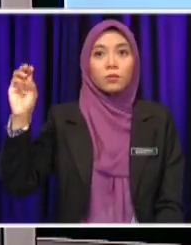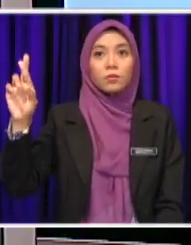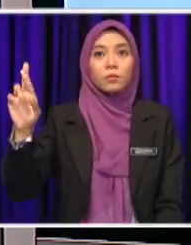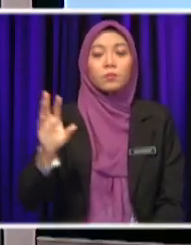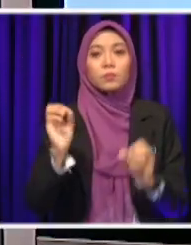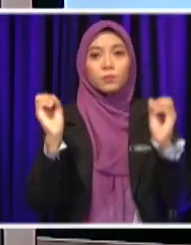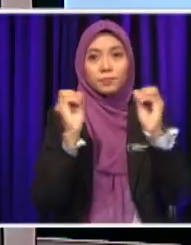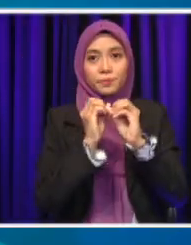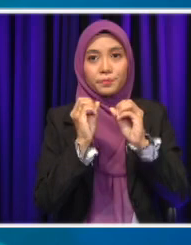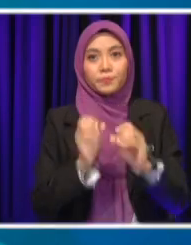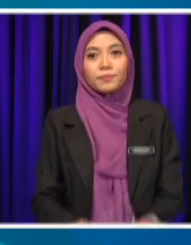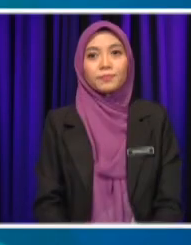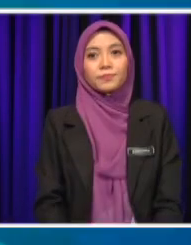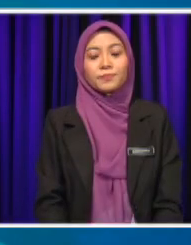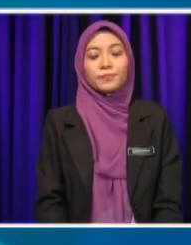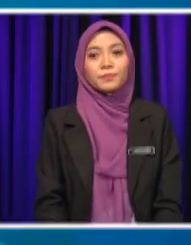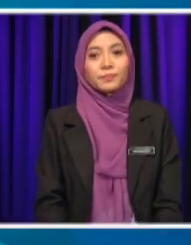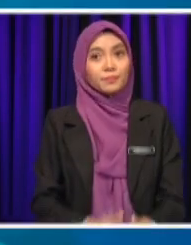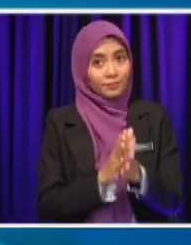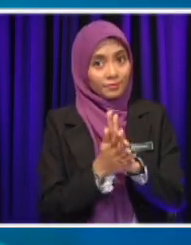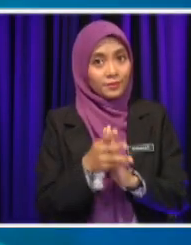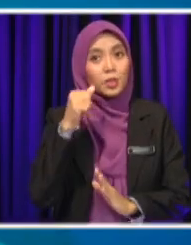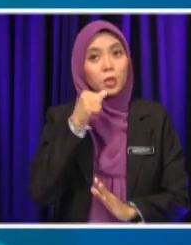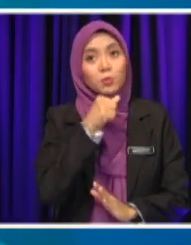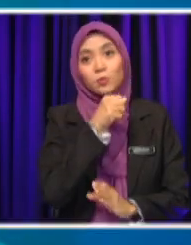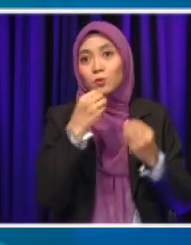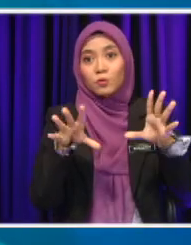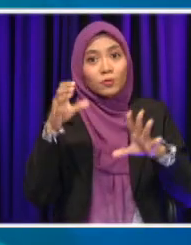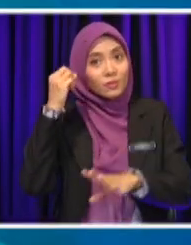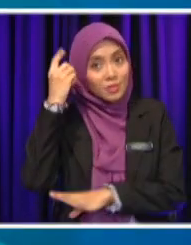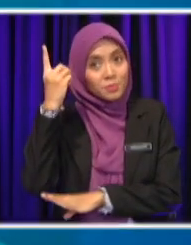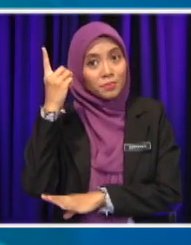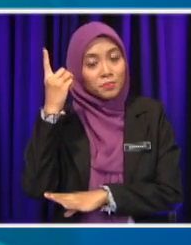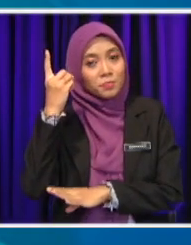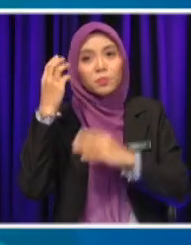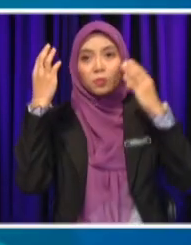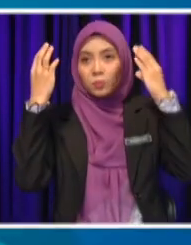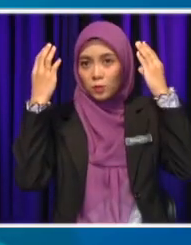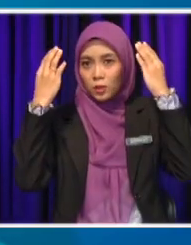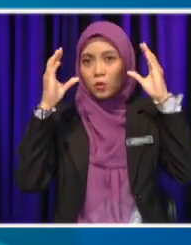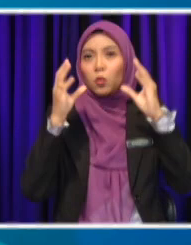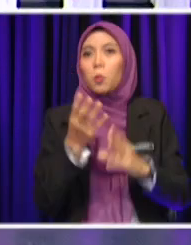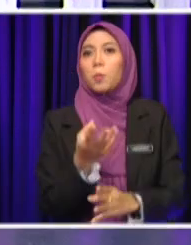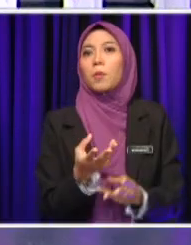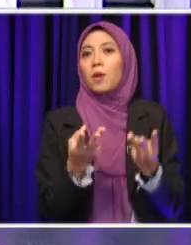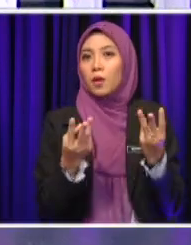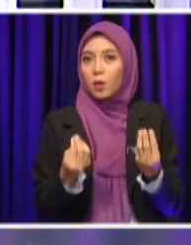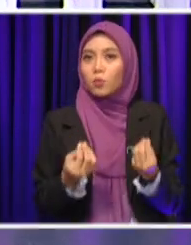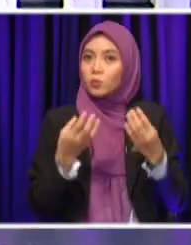Okey, cikgu rasa Aiman dah faham ni. Ya, okay. cikgu. Okey. Cikgu rasa cikgu nak cubalah uji